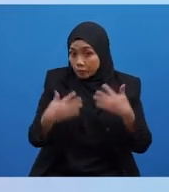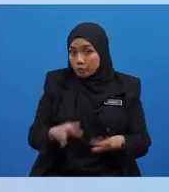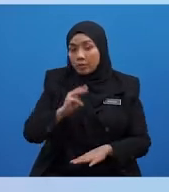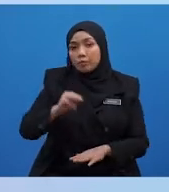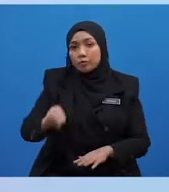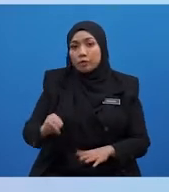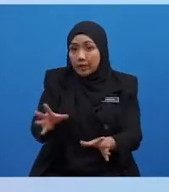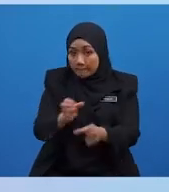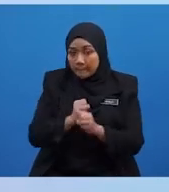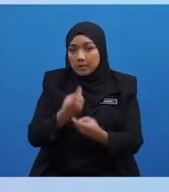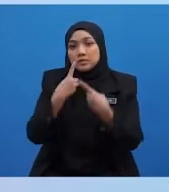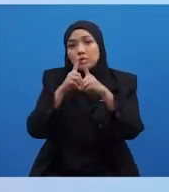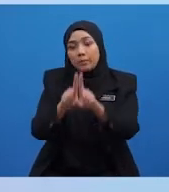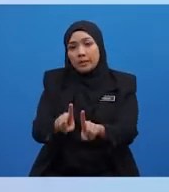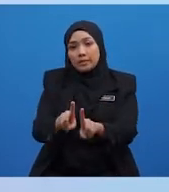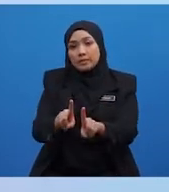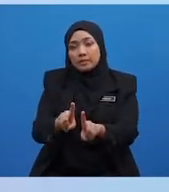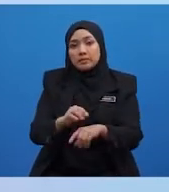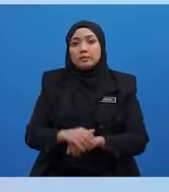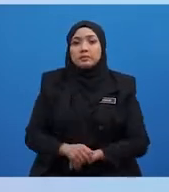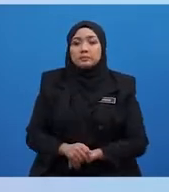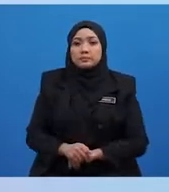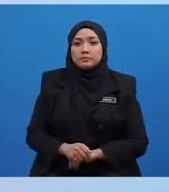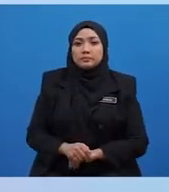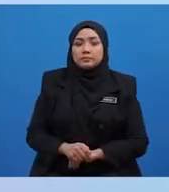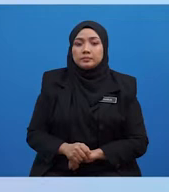Jawapannya adalah seperti berikut.